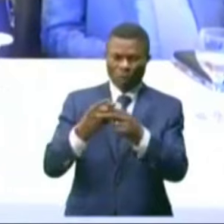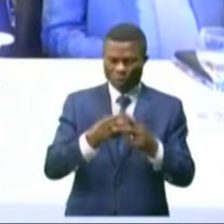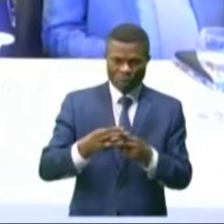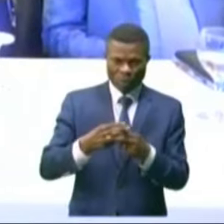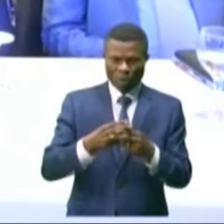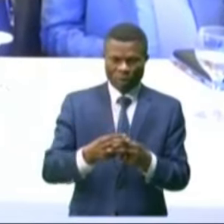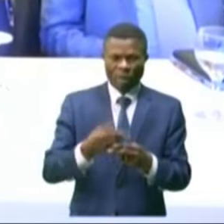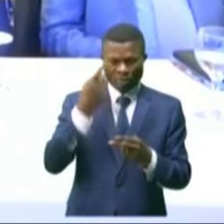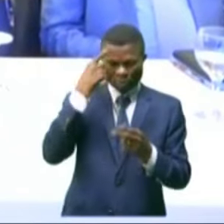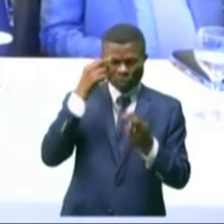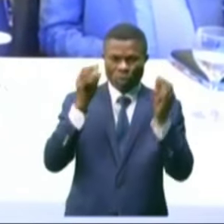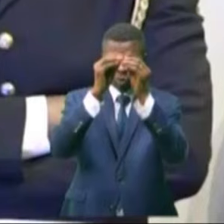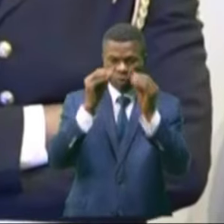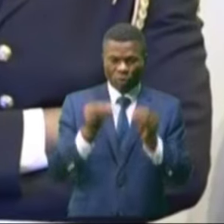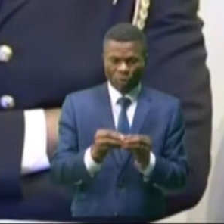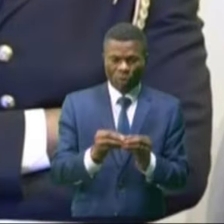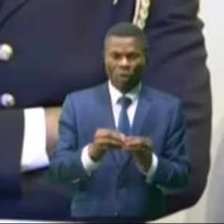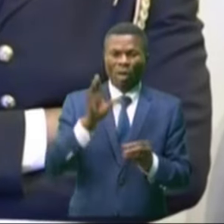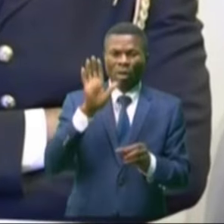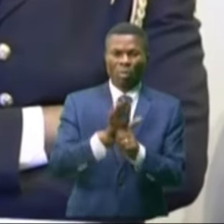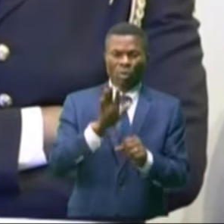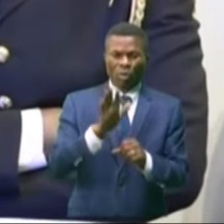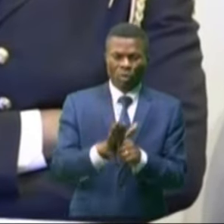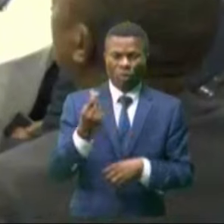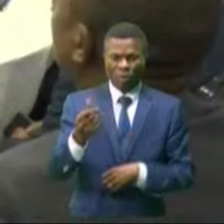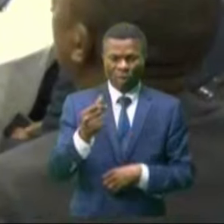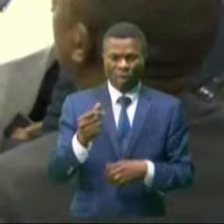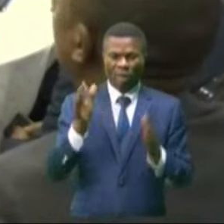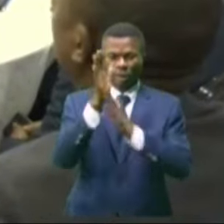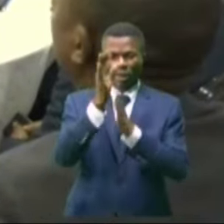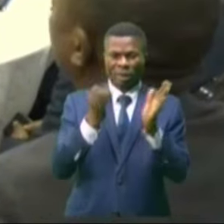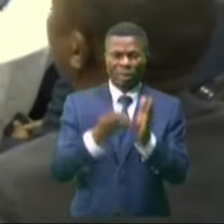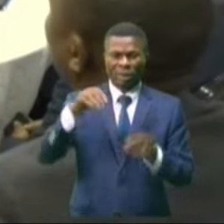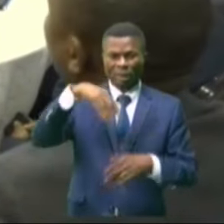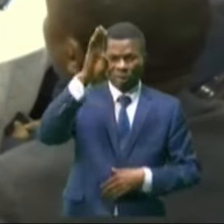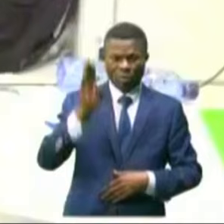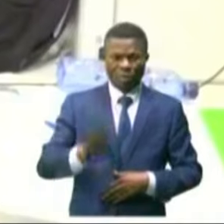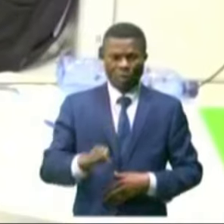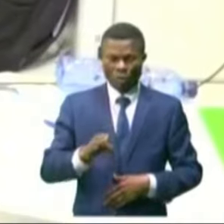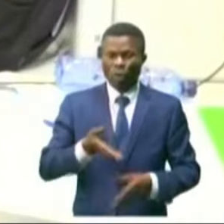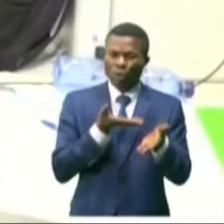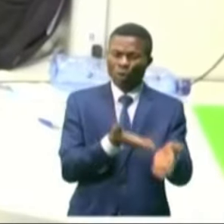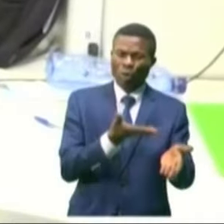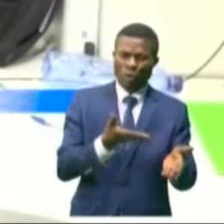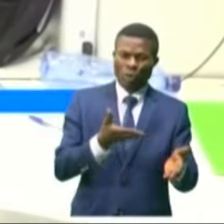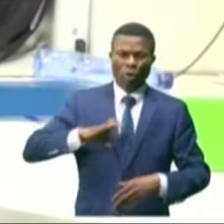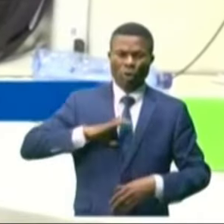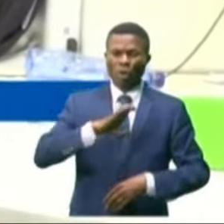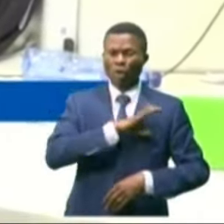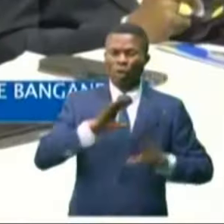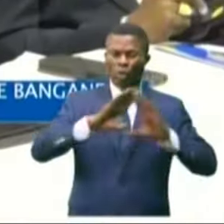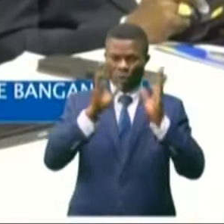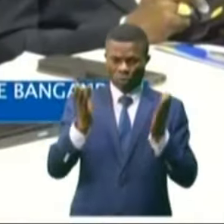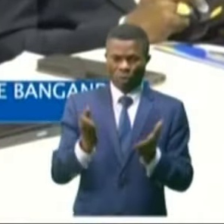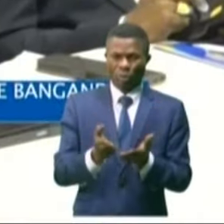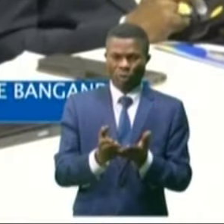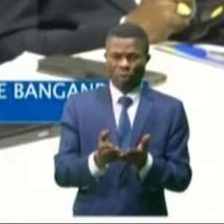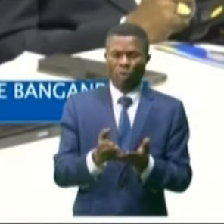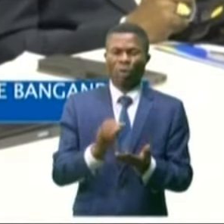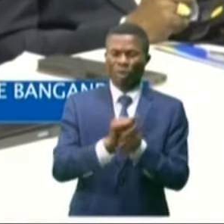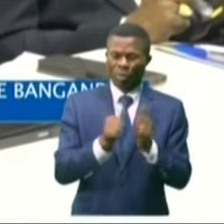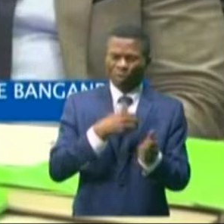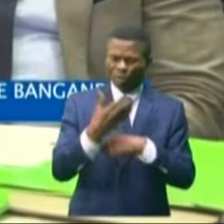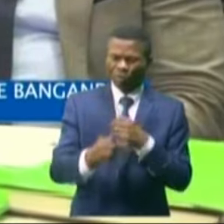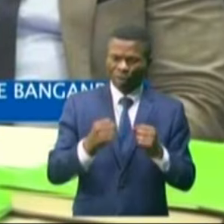pour atteindre une pression fiscale de 17%. L'accompagnement, comité de pilotage et d'orientation de la réforme